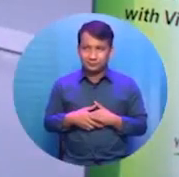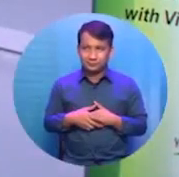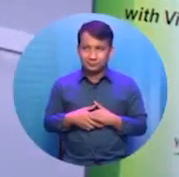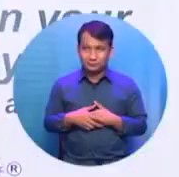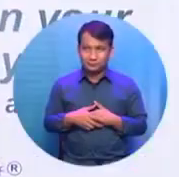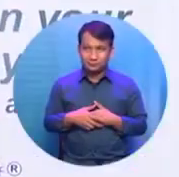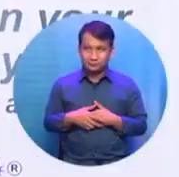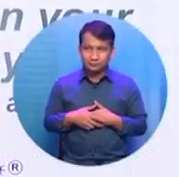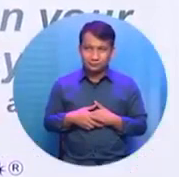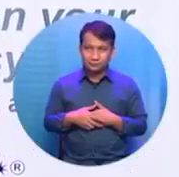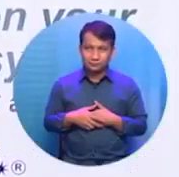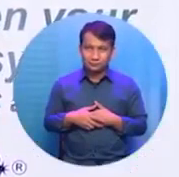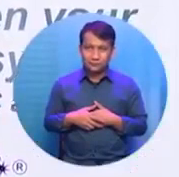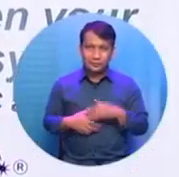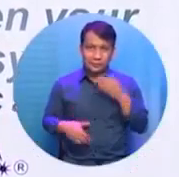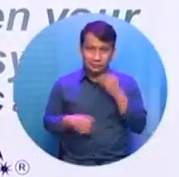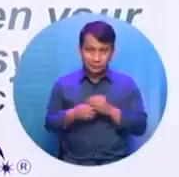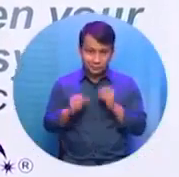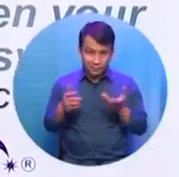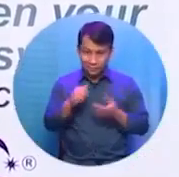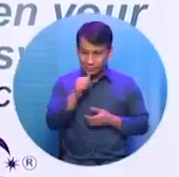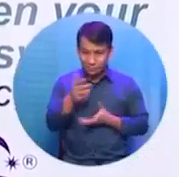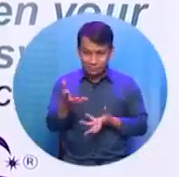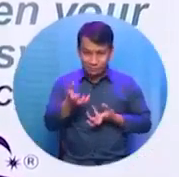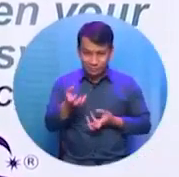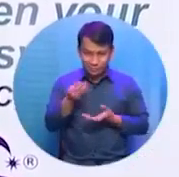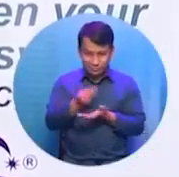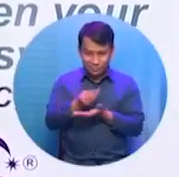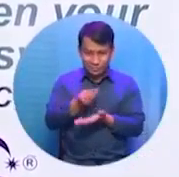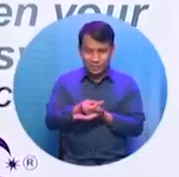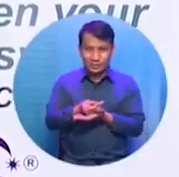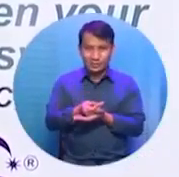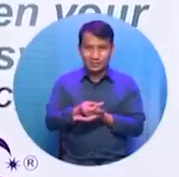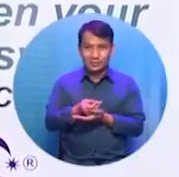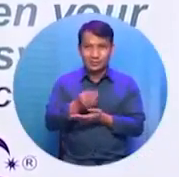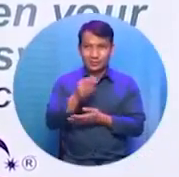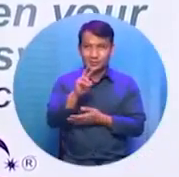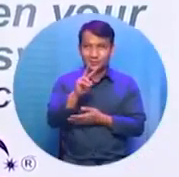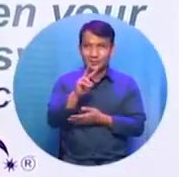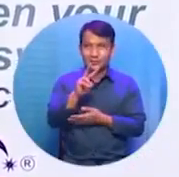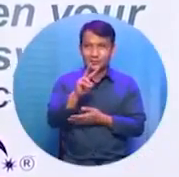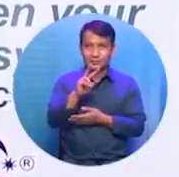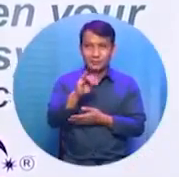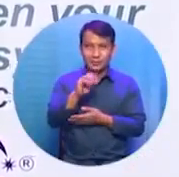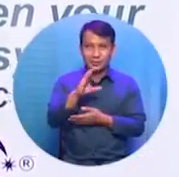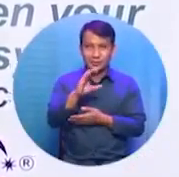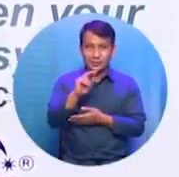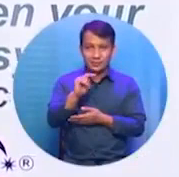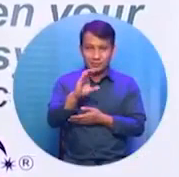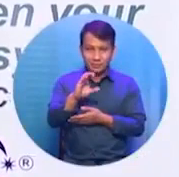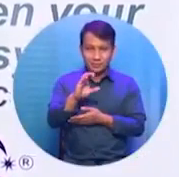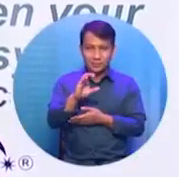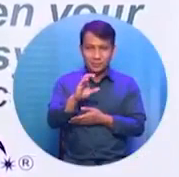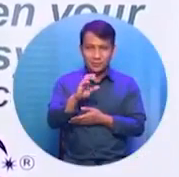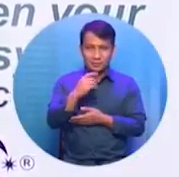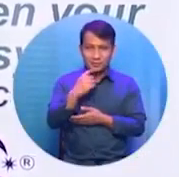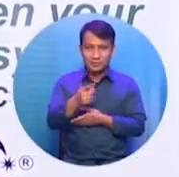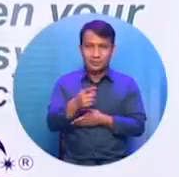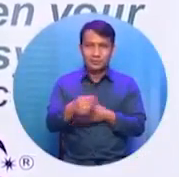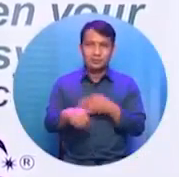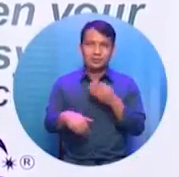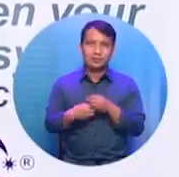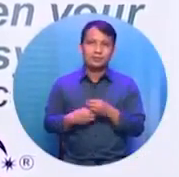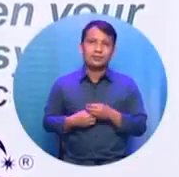po. Ayaw niyo ng pera. Vita Sync. 500 milligrams. Yung Vita Sync.